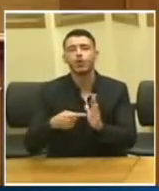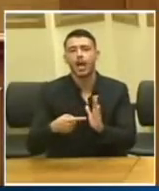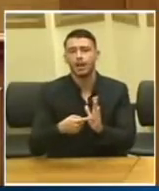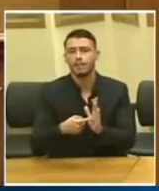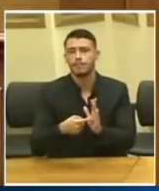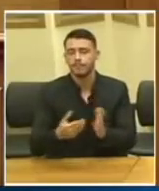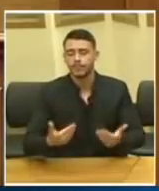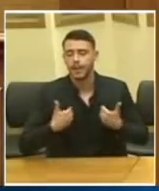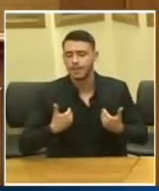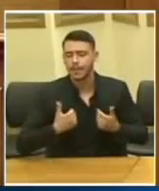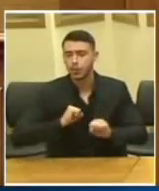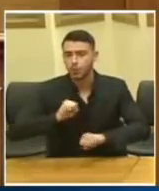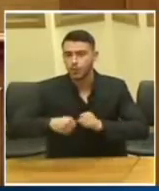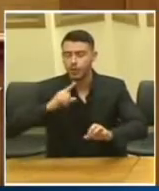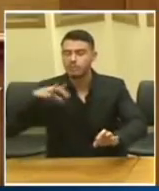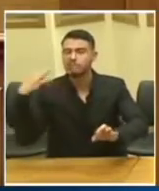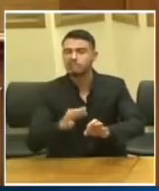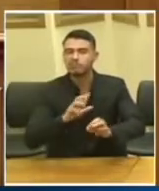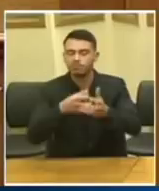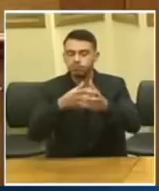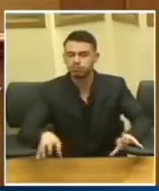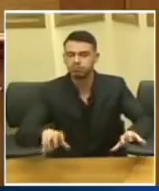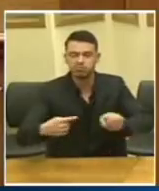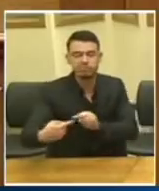επιχειρούμε να διχάσουμε τους Έλληνες για να ενώσουμε τους Σκοπιανούς.